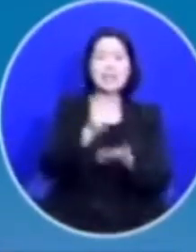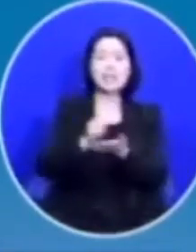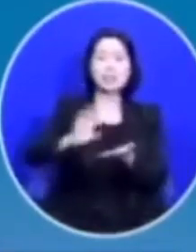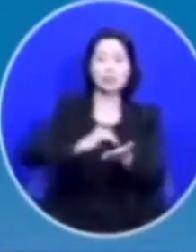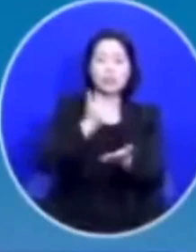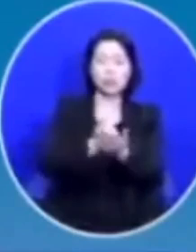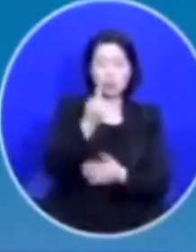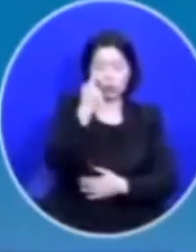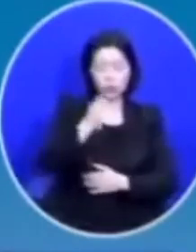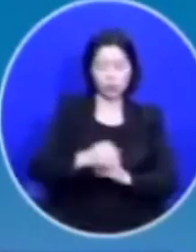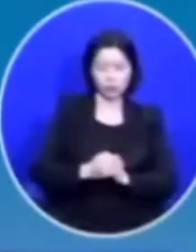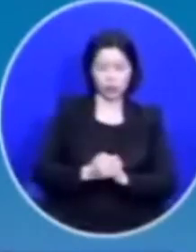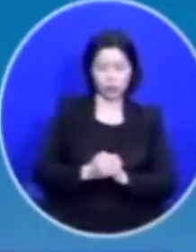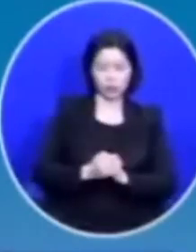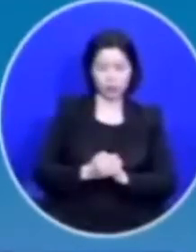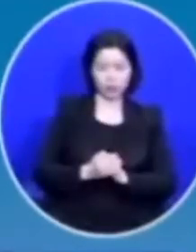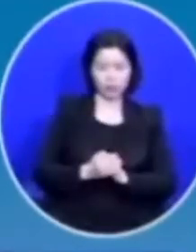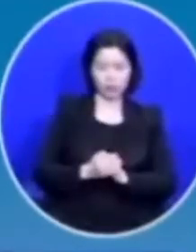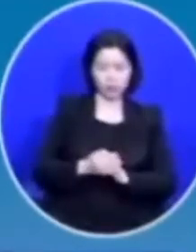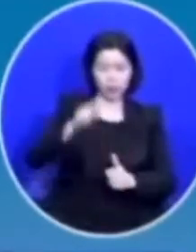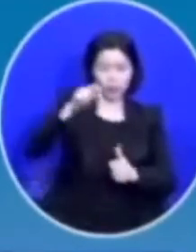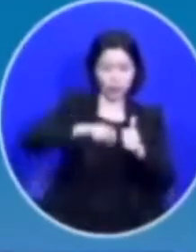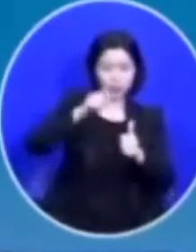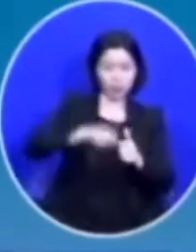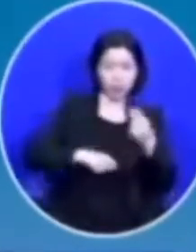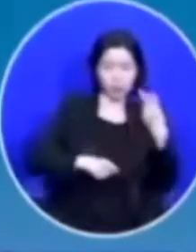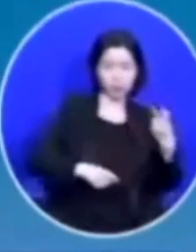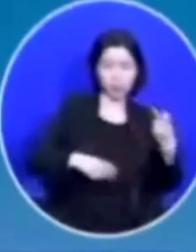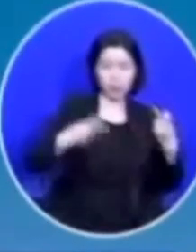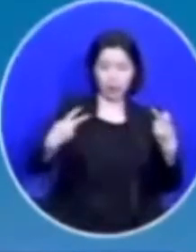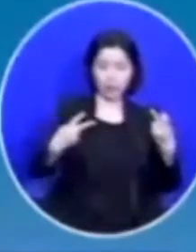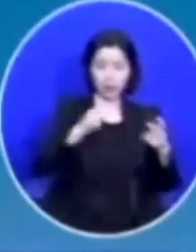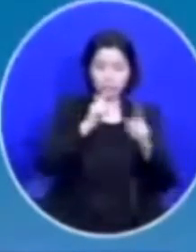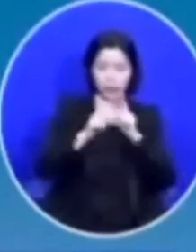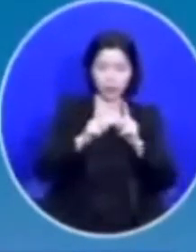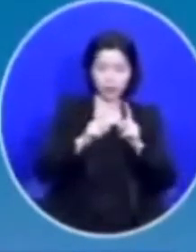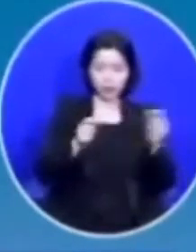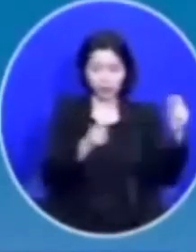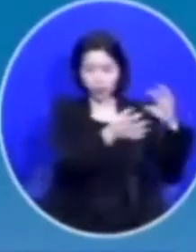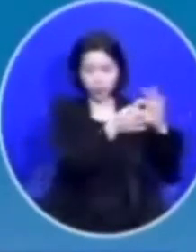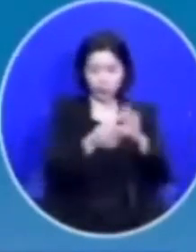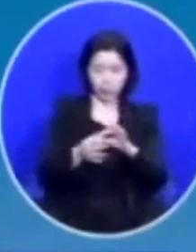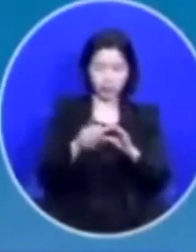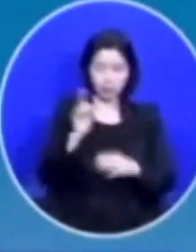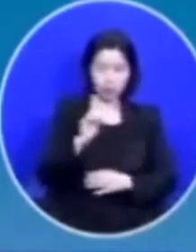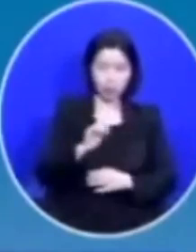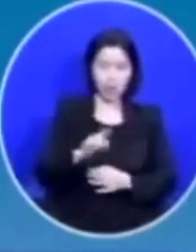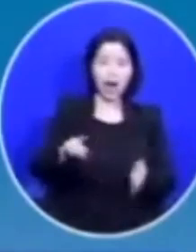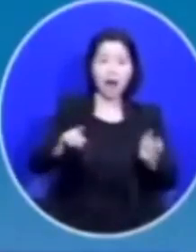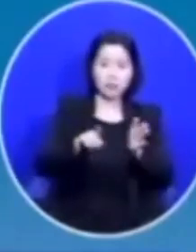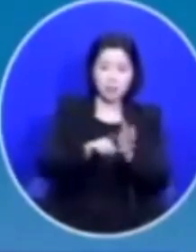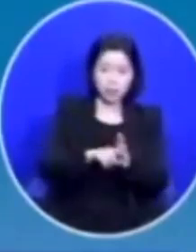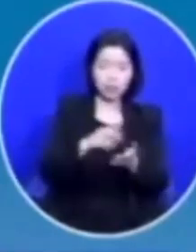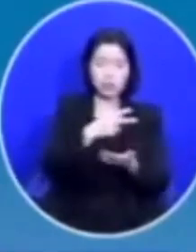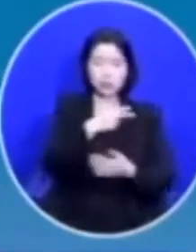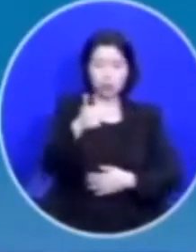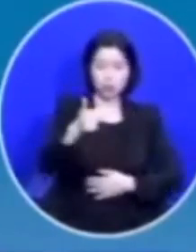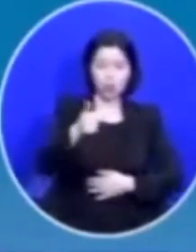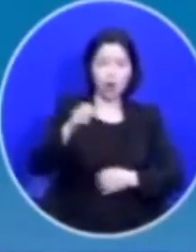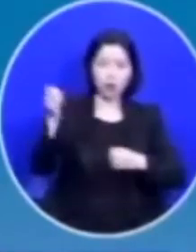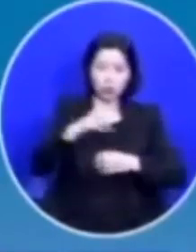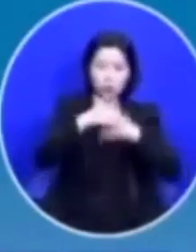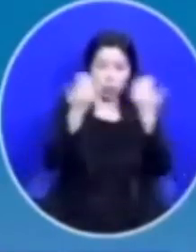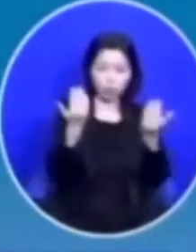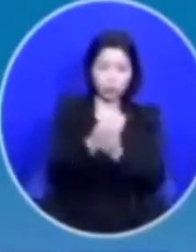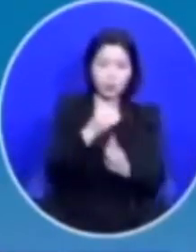눈입니다 기분에서 12장 2절 말씀에 이렇게 이어집니다 믿음의 주요 또 온전하게